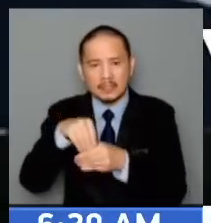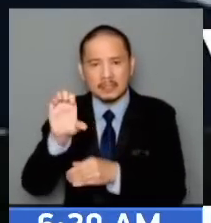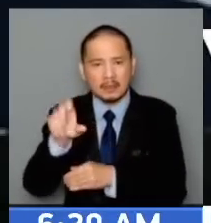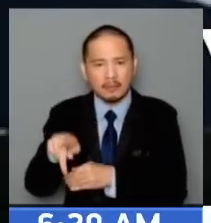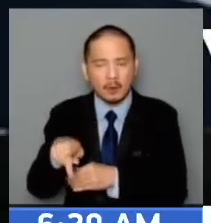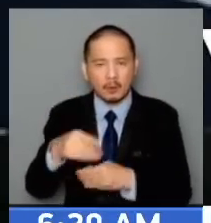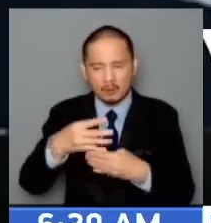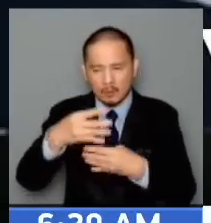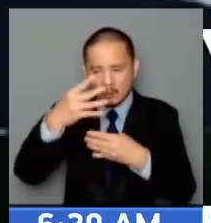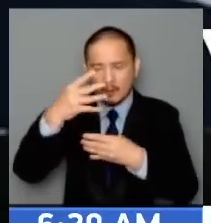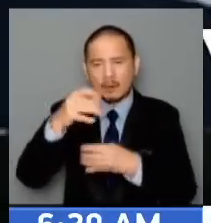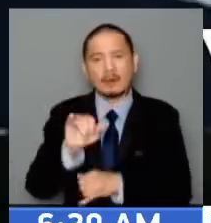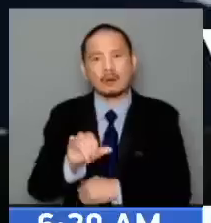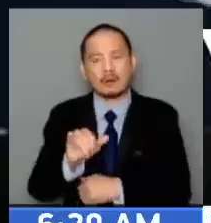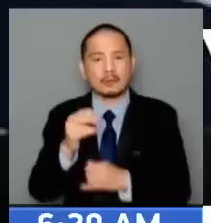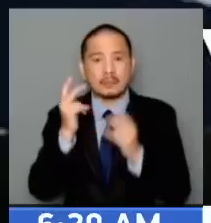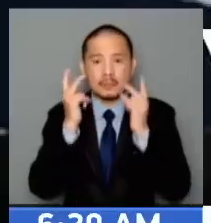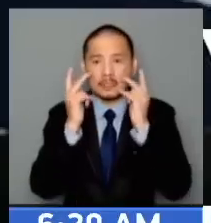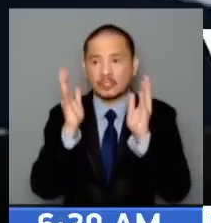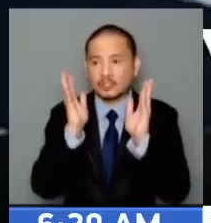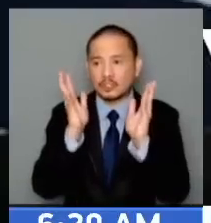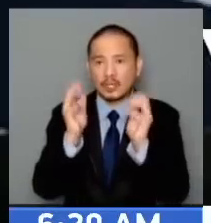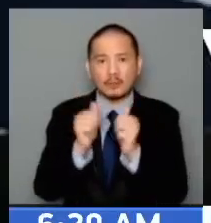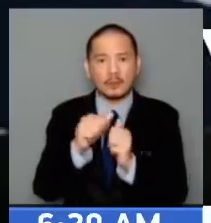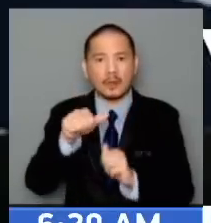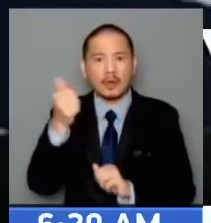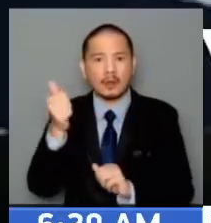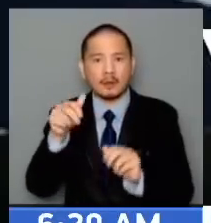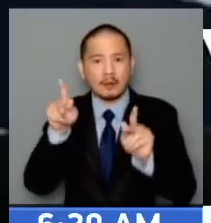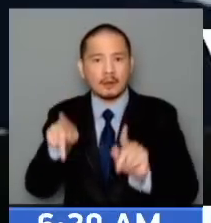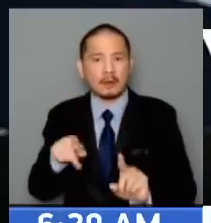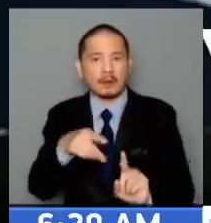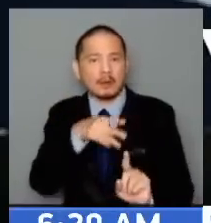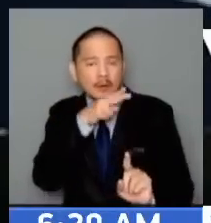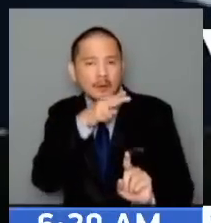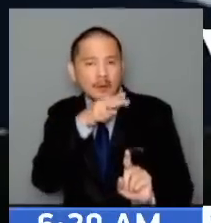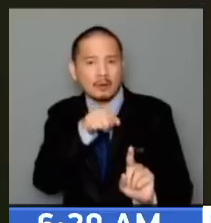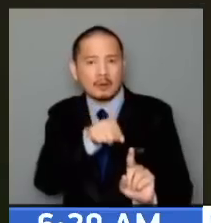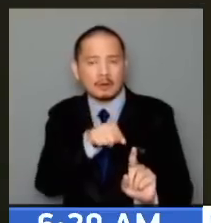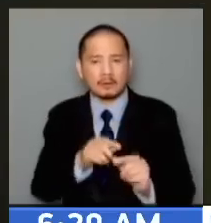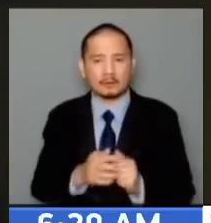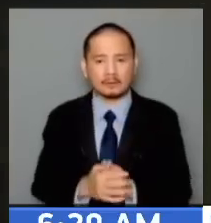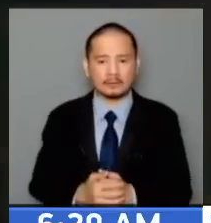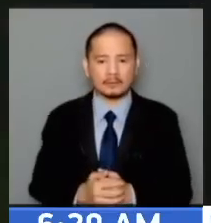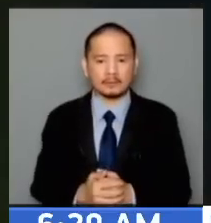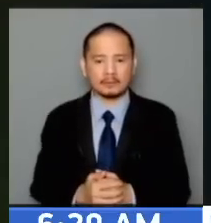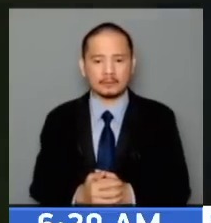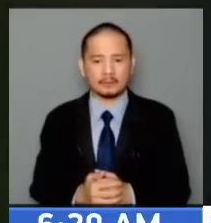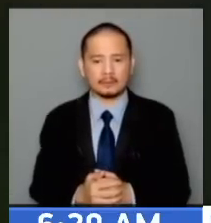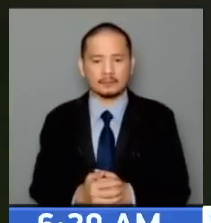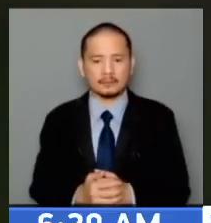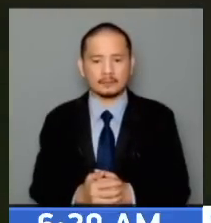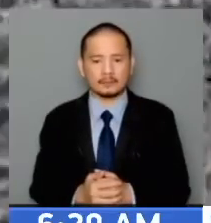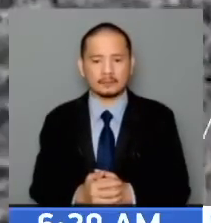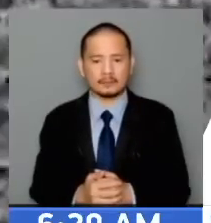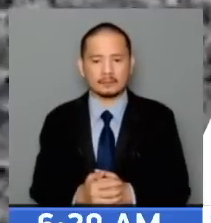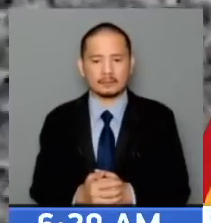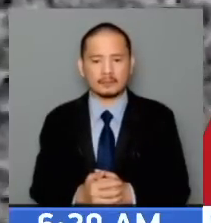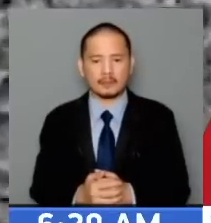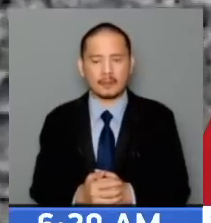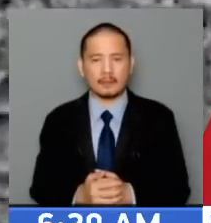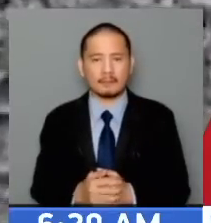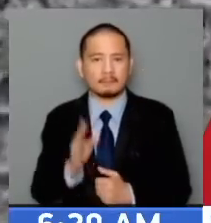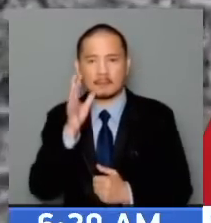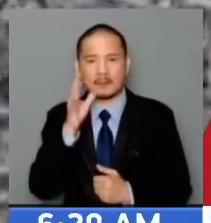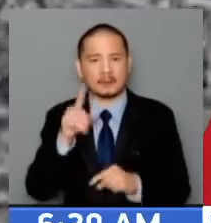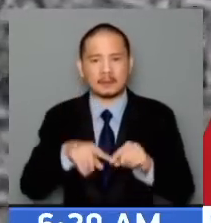ang conversation sa mga sa suspect sa isa sa suspechado sa maong biktima. Hindi naman matanggap ng ina ang nangyari